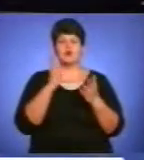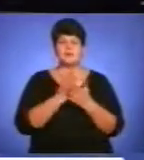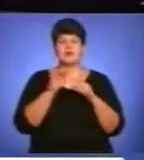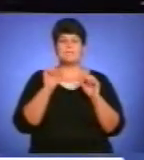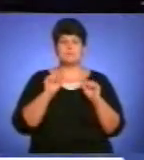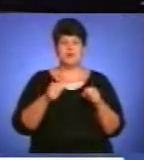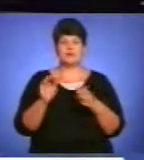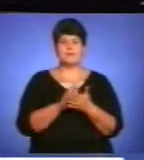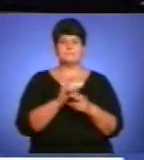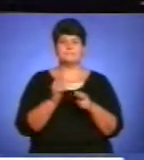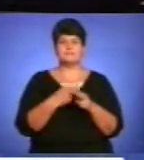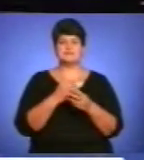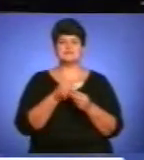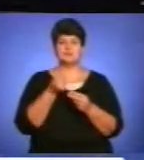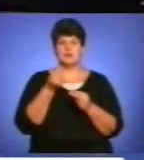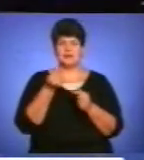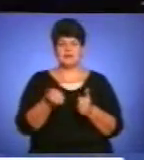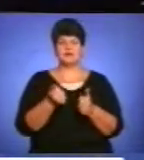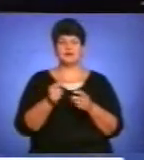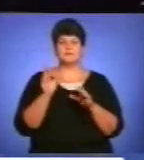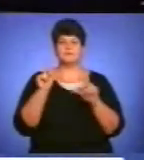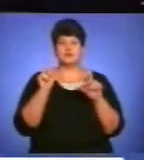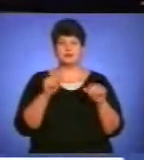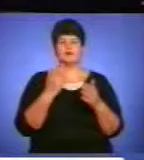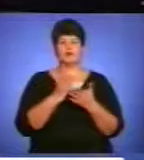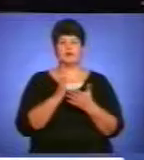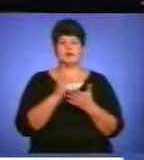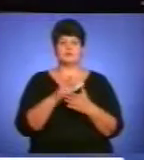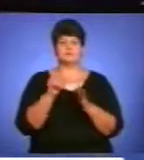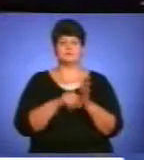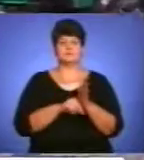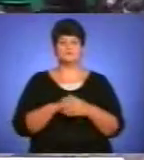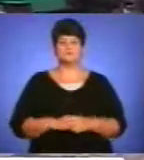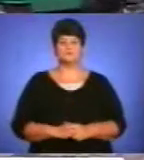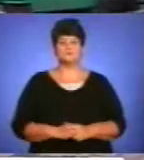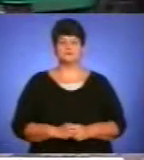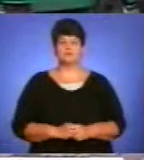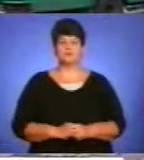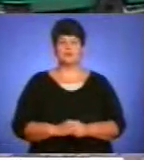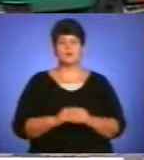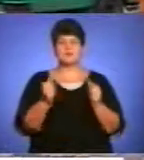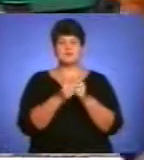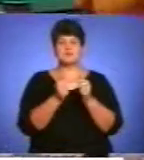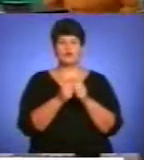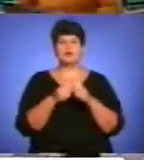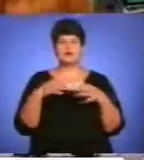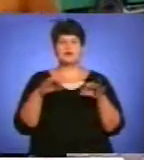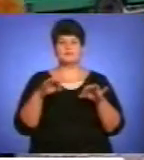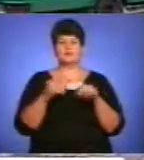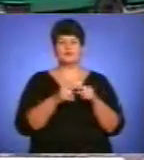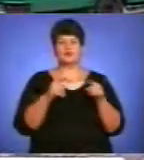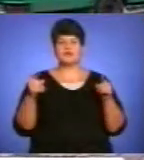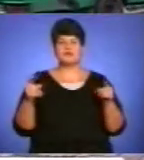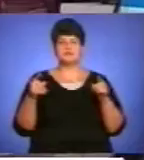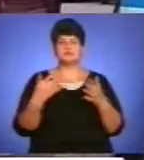користування перевезенням і для кого діють знижки? Дивіться у наступному сюжеті. У приміському транспорті, тобто протяжність